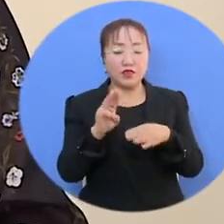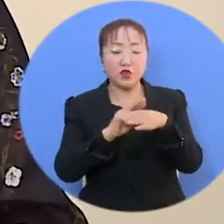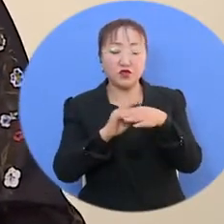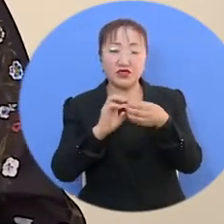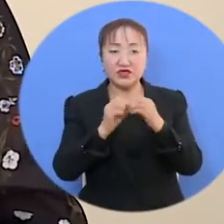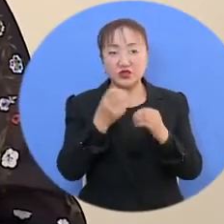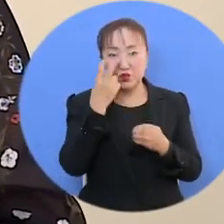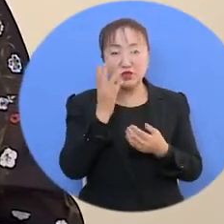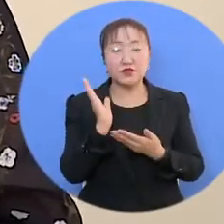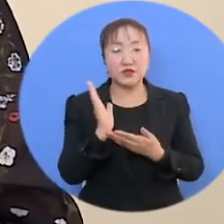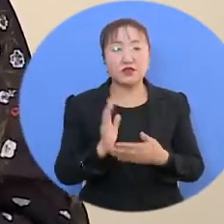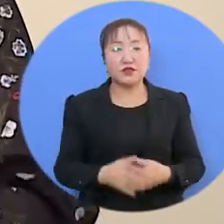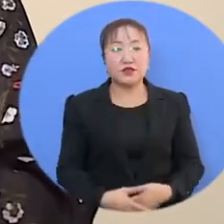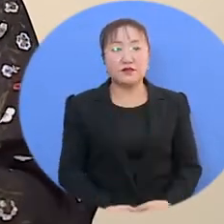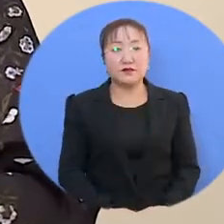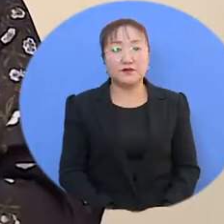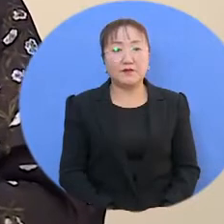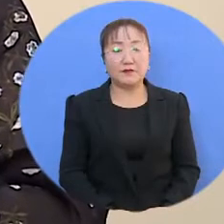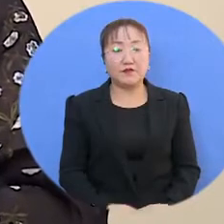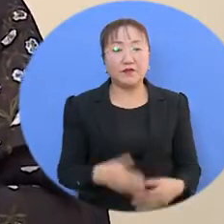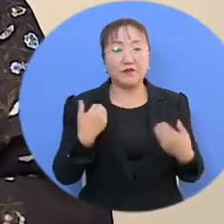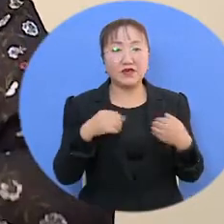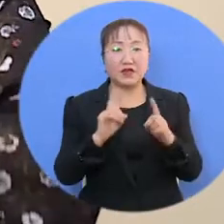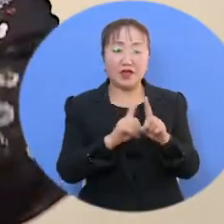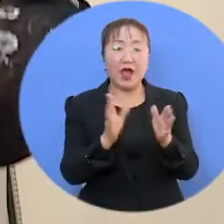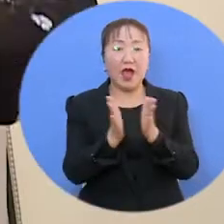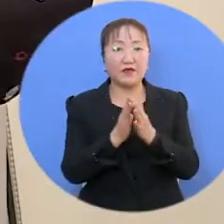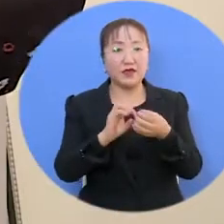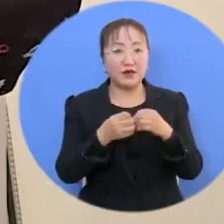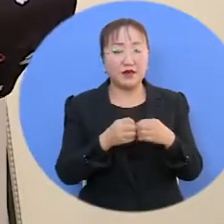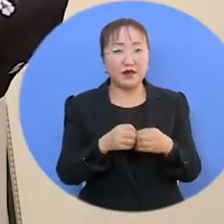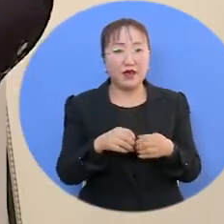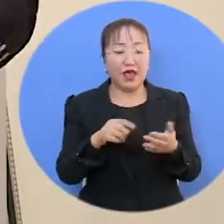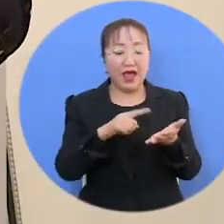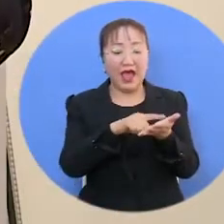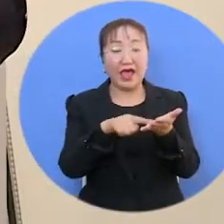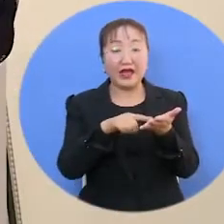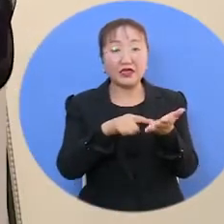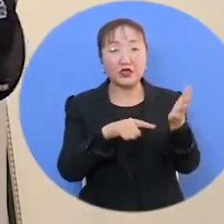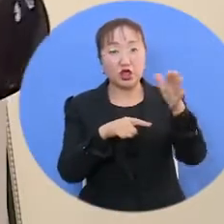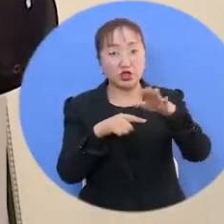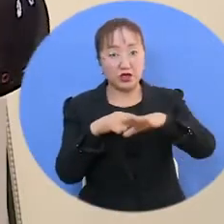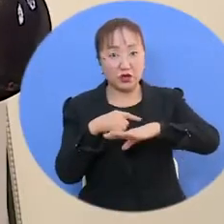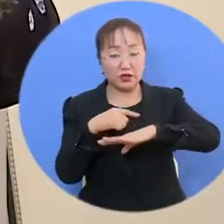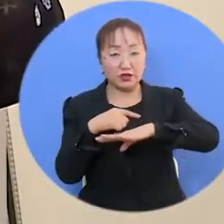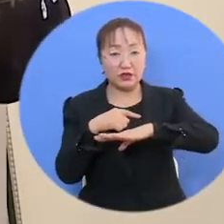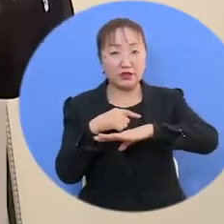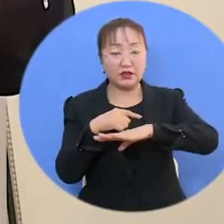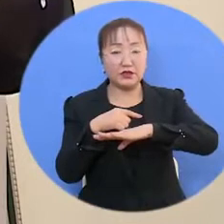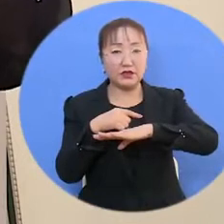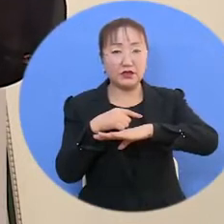сорилоор хэцгээж үзүүлье. Багшихад дагаад хийгээрэй. Гарын алхыг доош харуулан